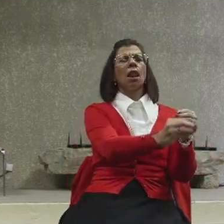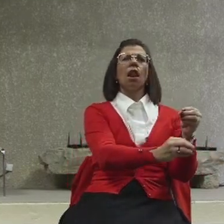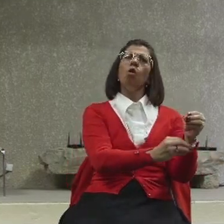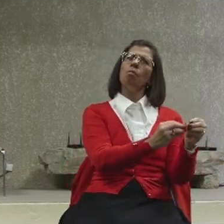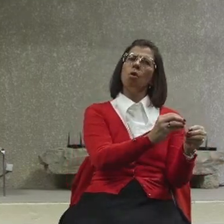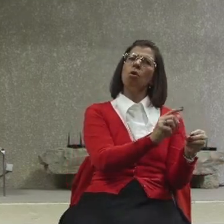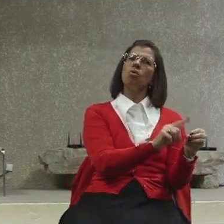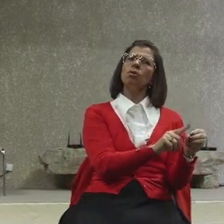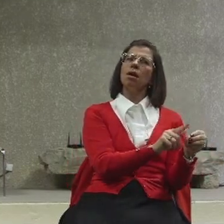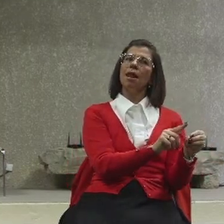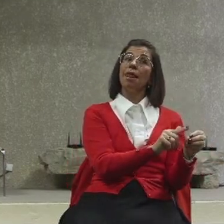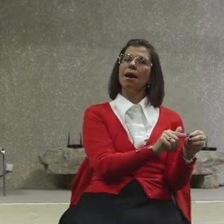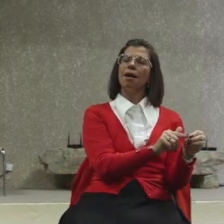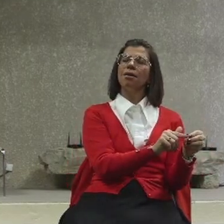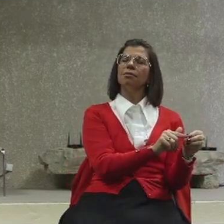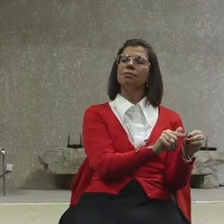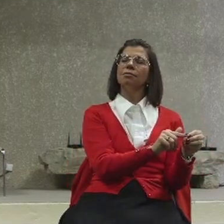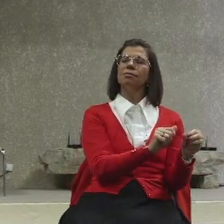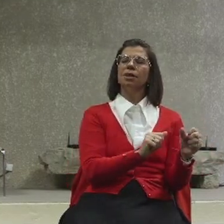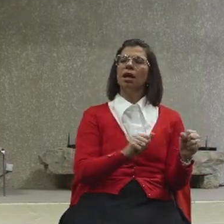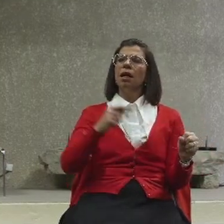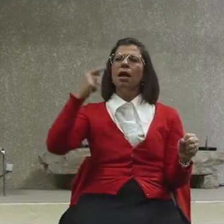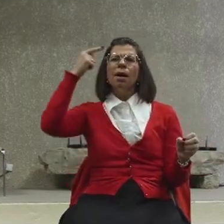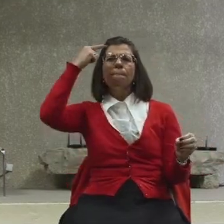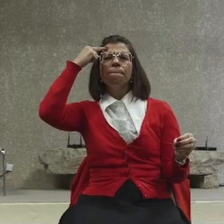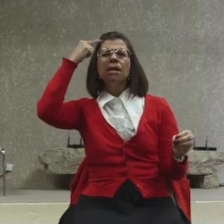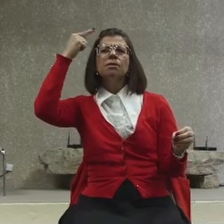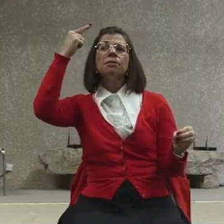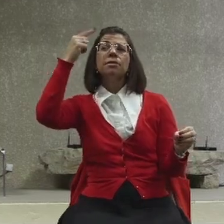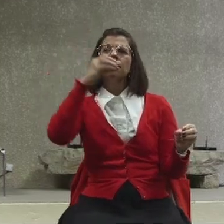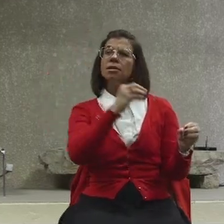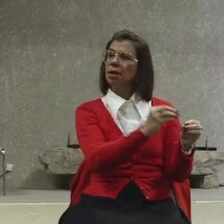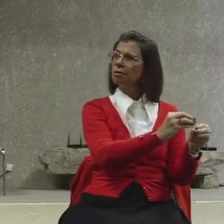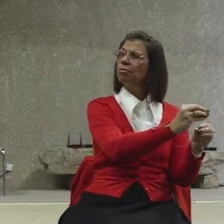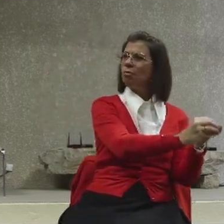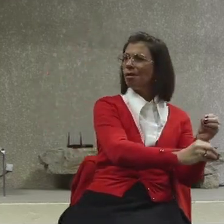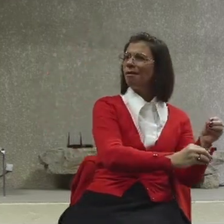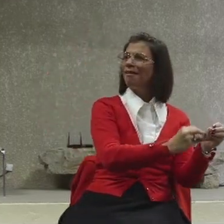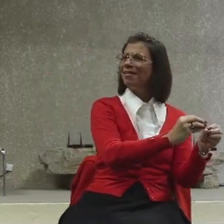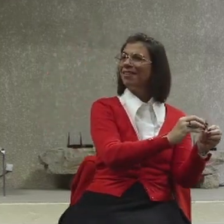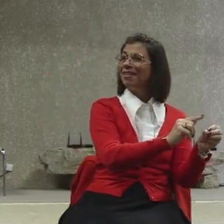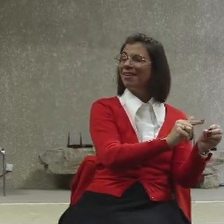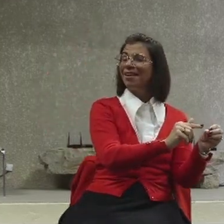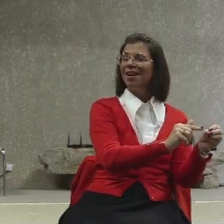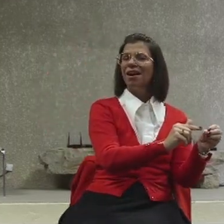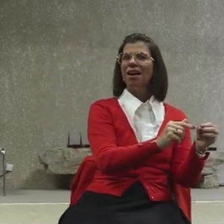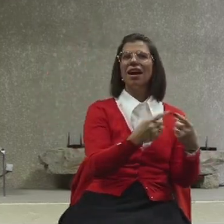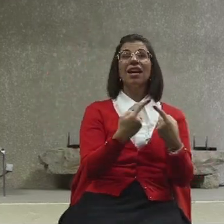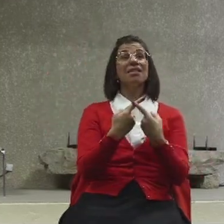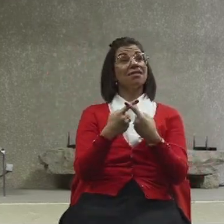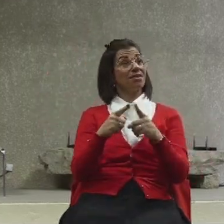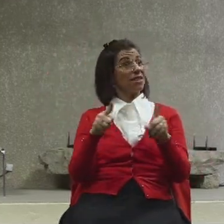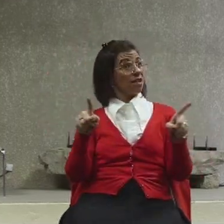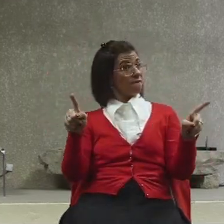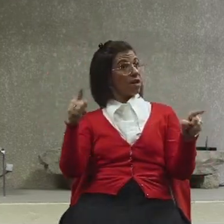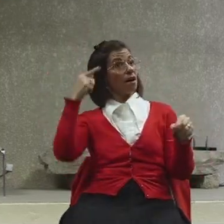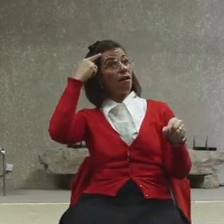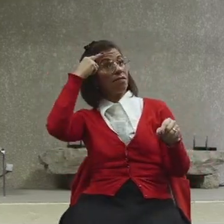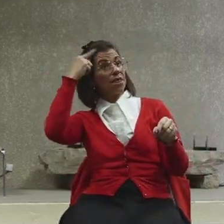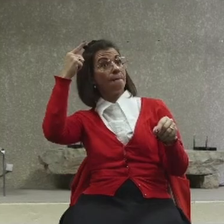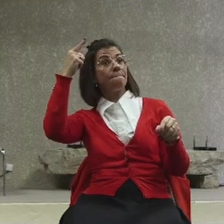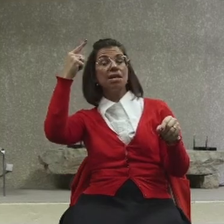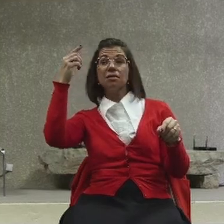cela qu'on voit bien des hommes et des femmes qui étaient tenus par toutes sortes de choses, en